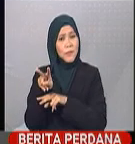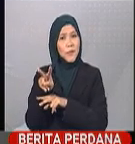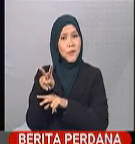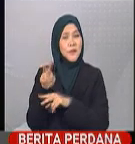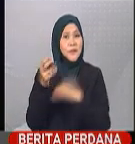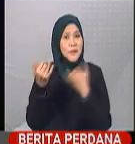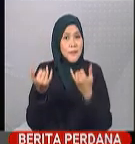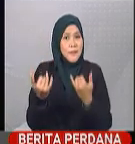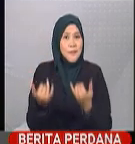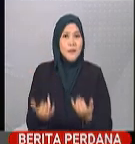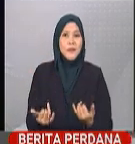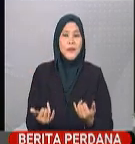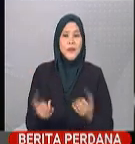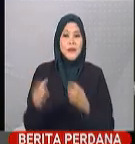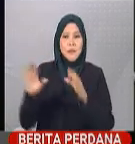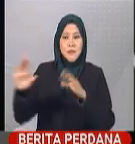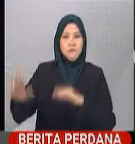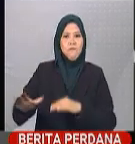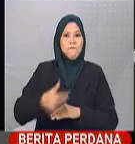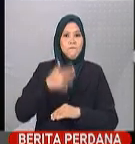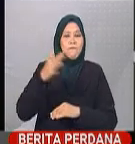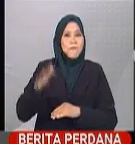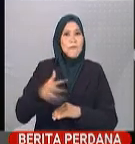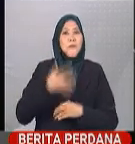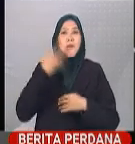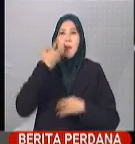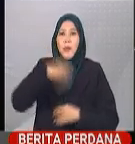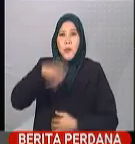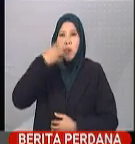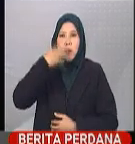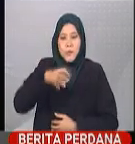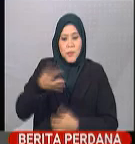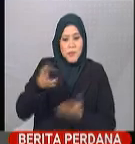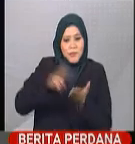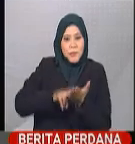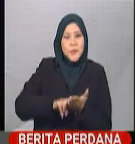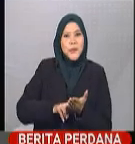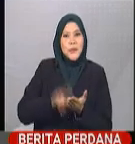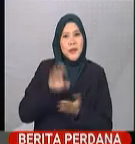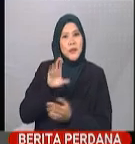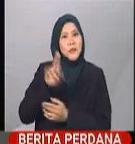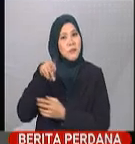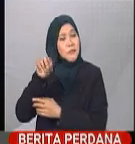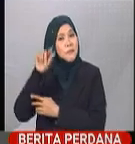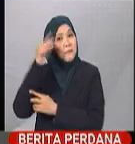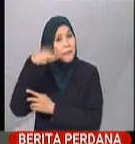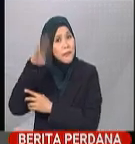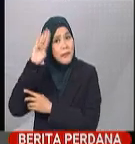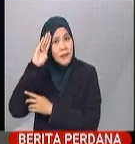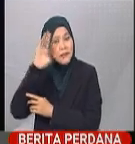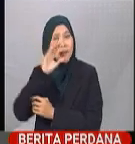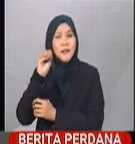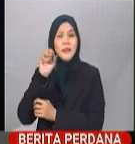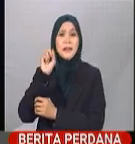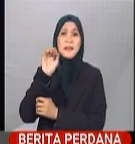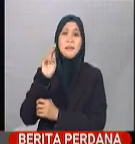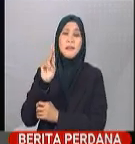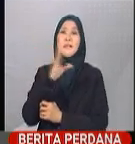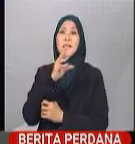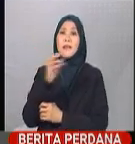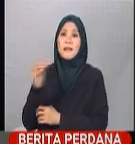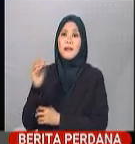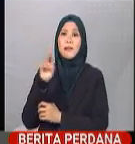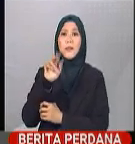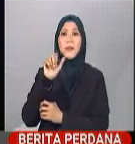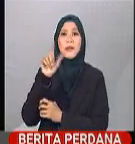status terkini berkenaan dengan gelombang haba yang dicatatkan di sekitar Cuping, Perlis dan juga Sik dan juga Kuala